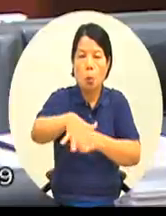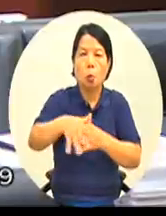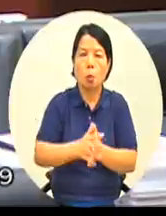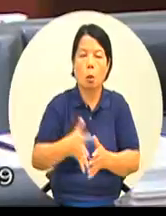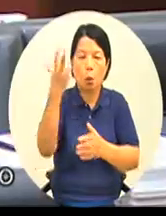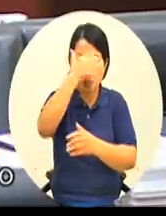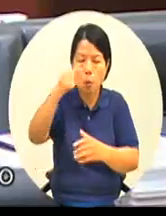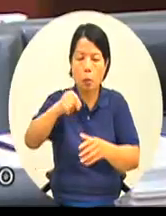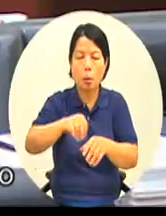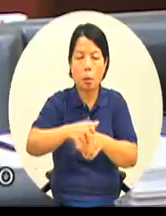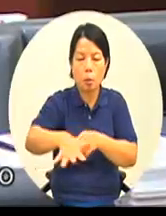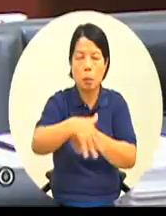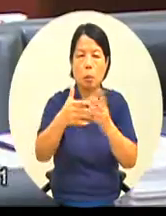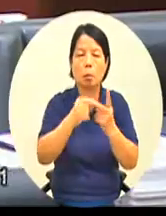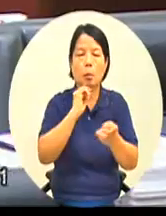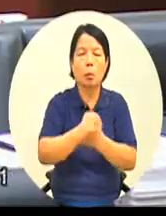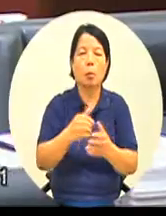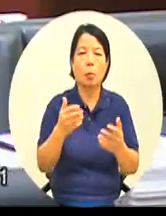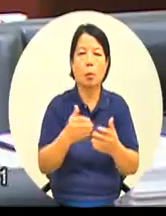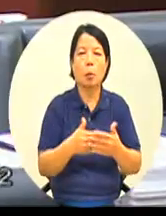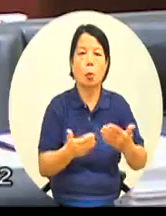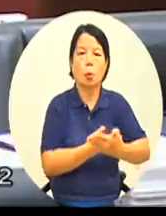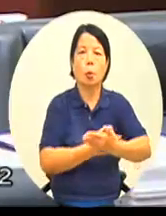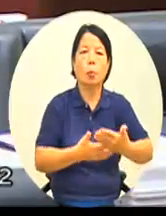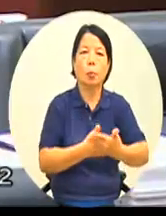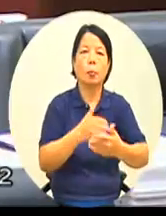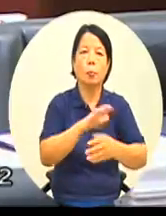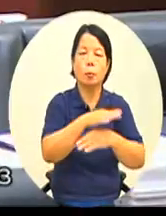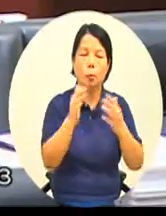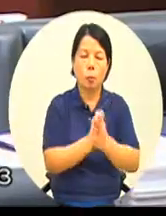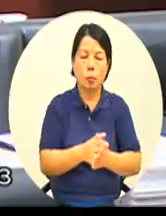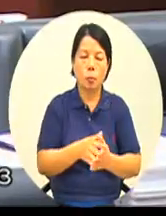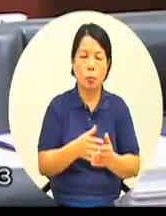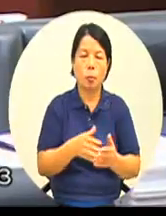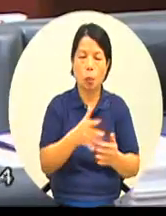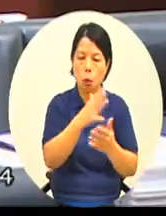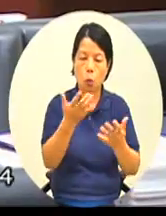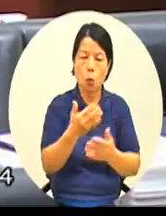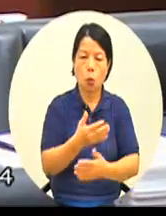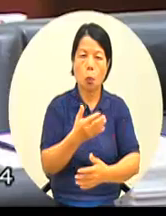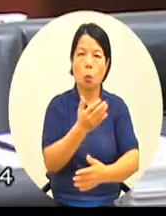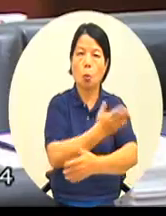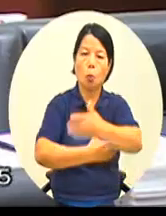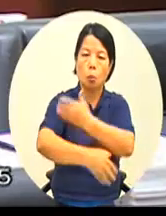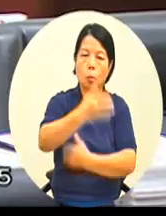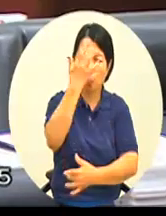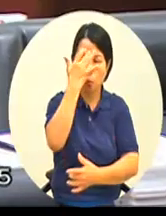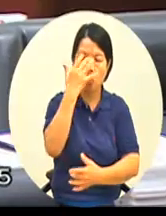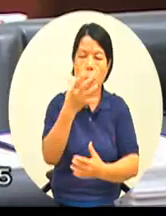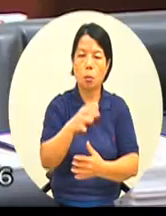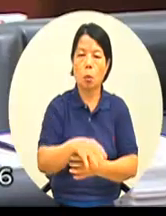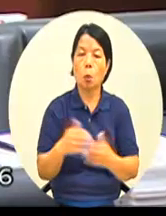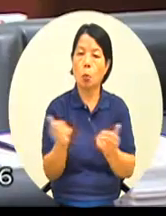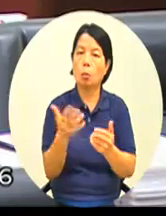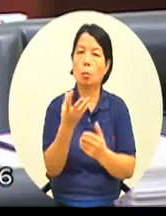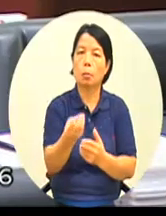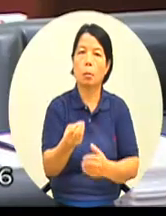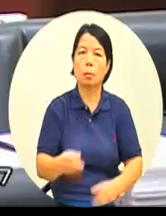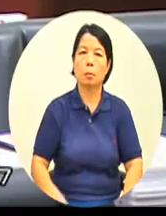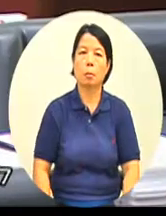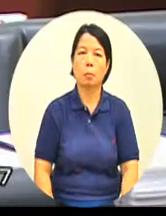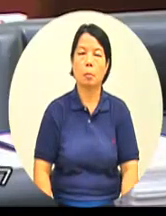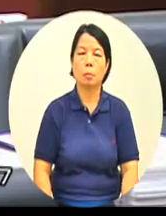机构也好，幼儿啦哈，或托育中心什么，这个在无障碍空间上都没有问题吗？无障碍空间，